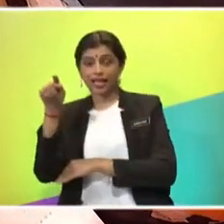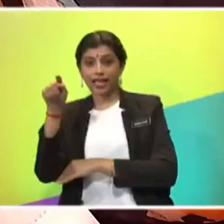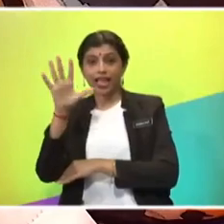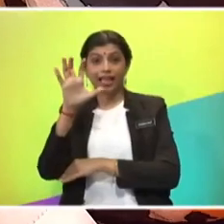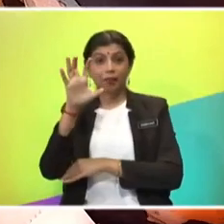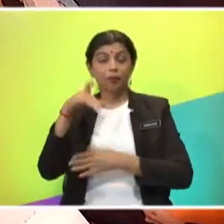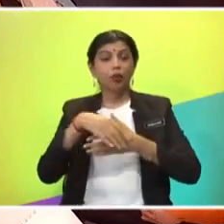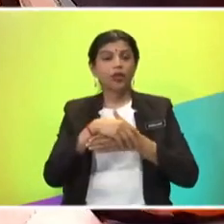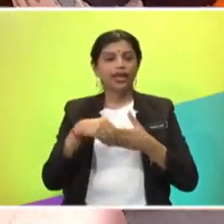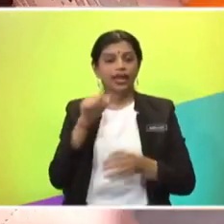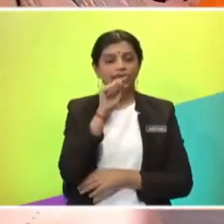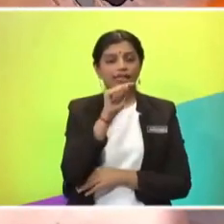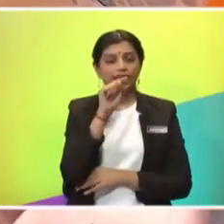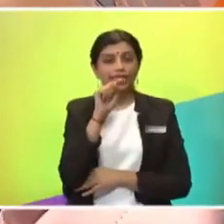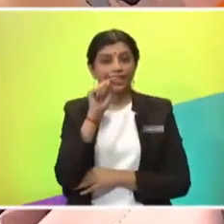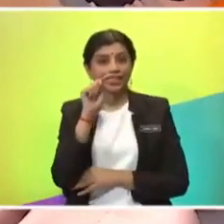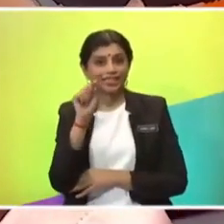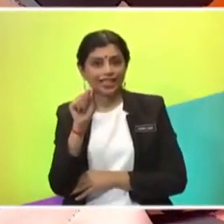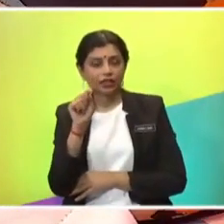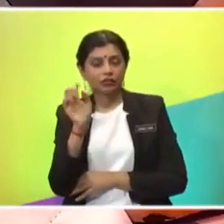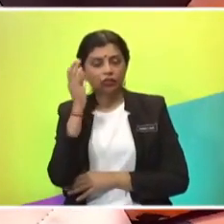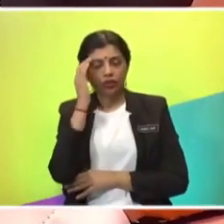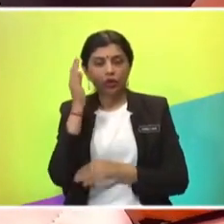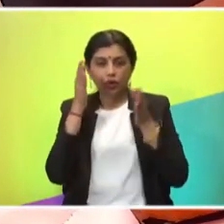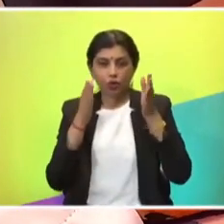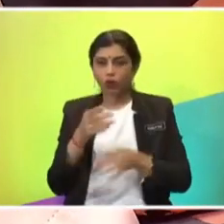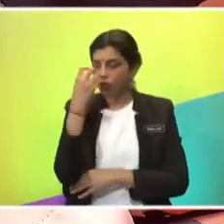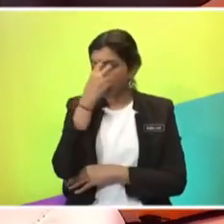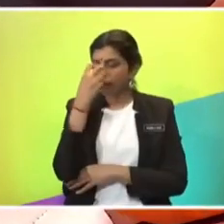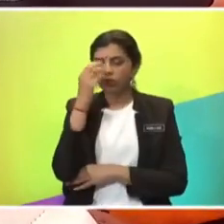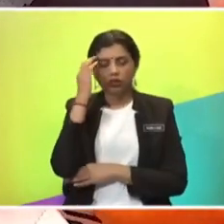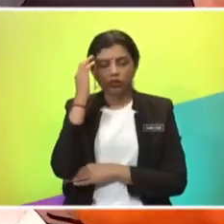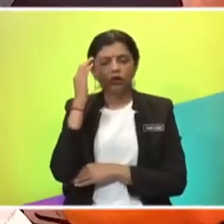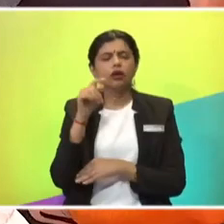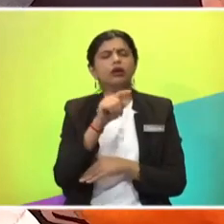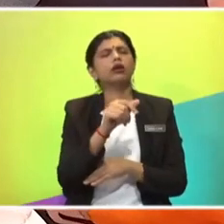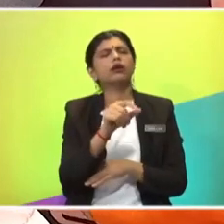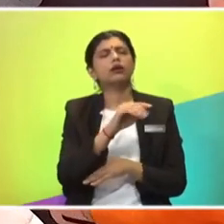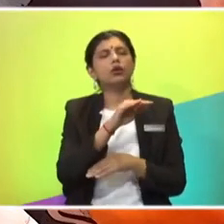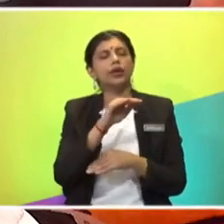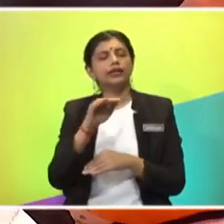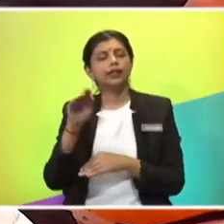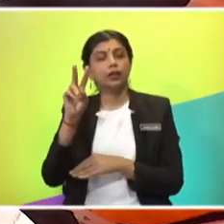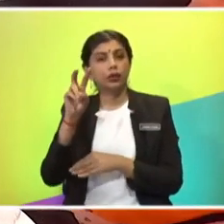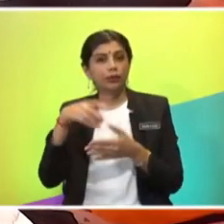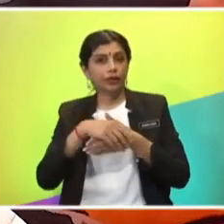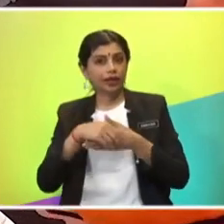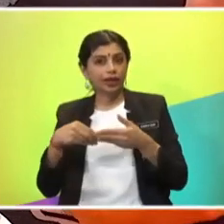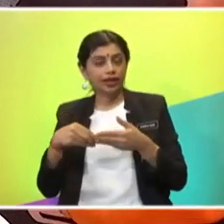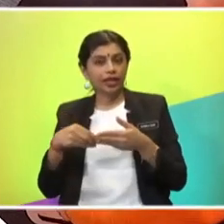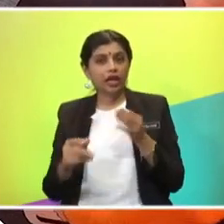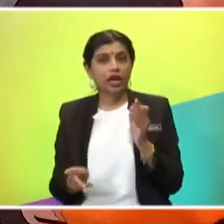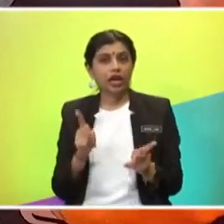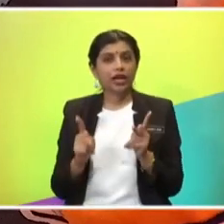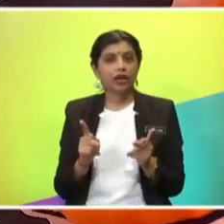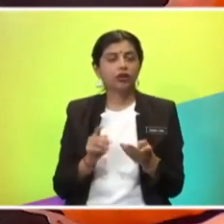Okey. Dia ukuran lebar dia sedikit berbeza. RM20 dan RM50. Ya, kalau mereka